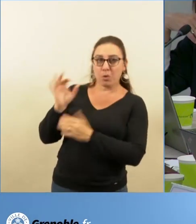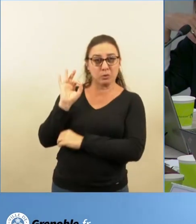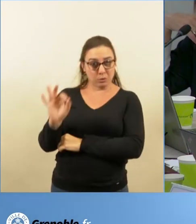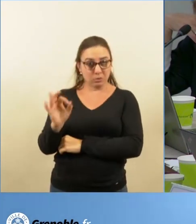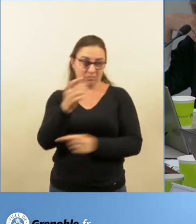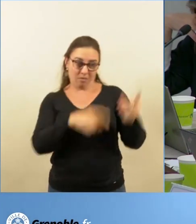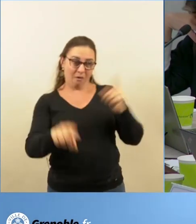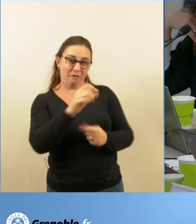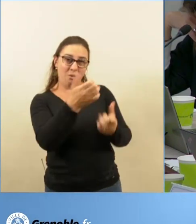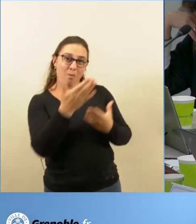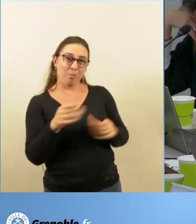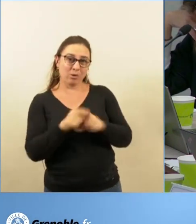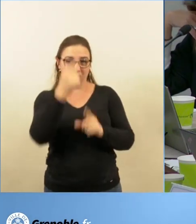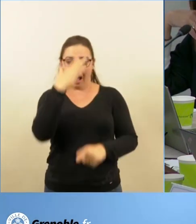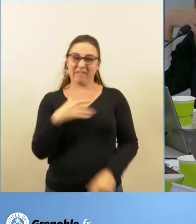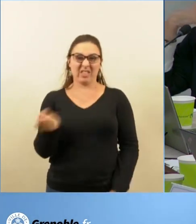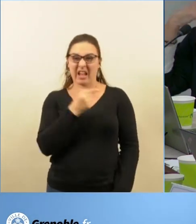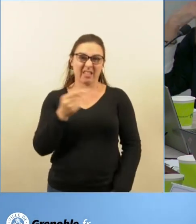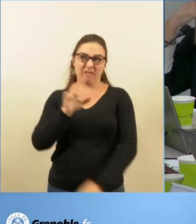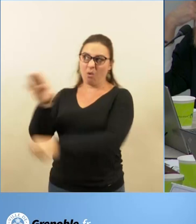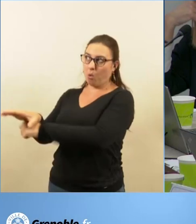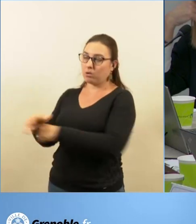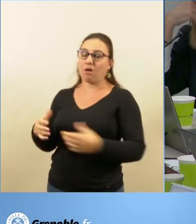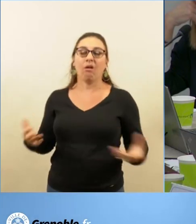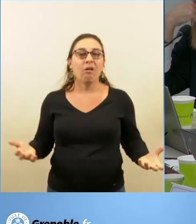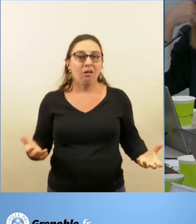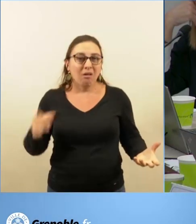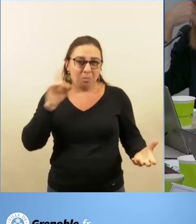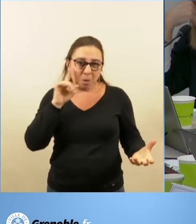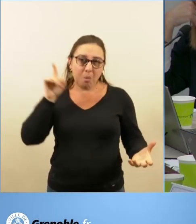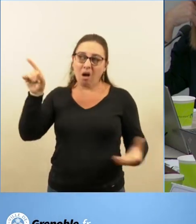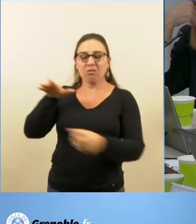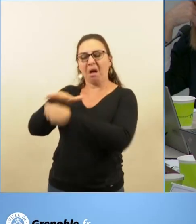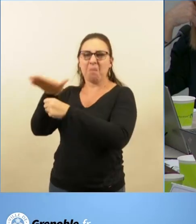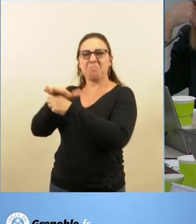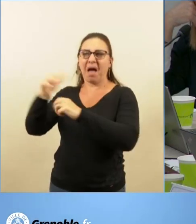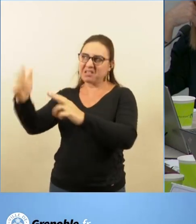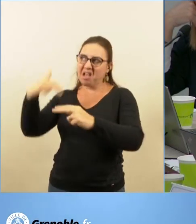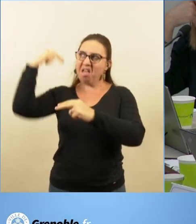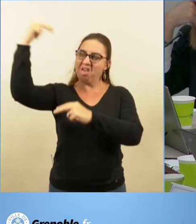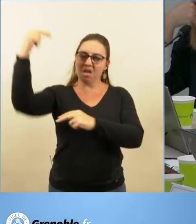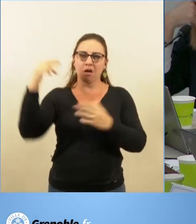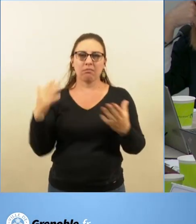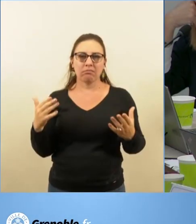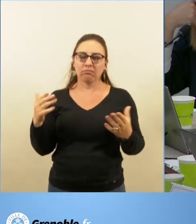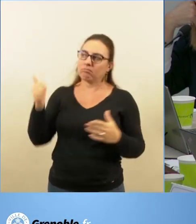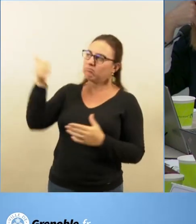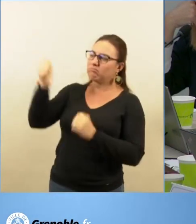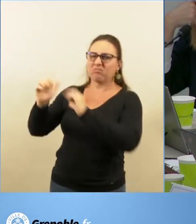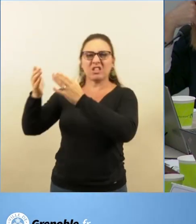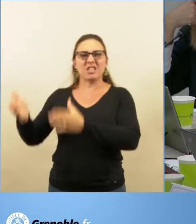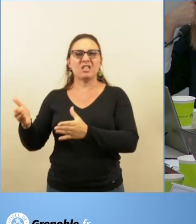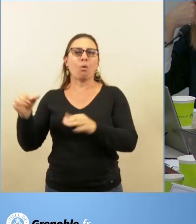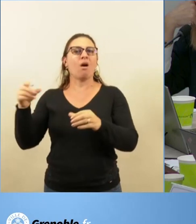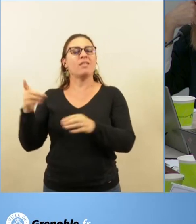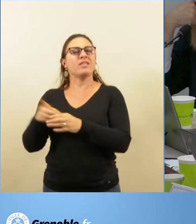laquelle vous nous proposez de donner un avis défavorable au prétexte qu'elle ne serait pas suffisamment ambitieuse et ne prévoit pas dans son arrêté la sortie